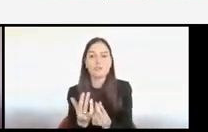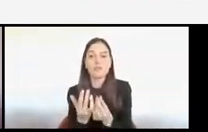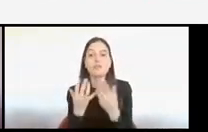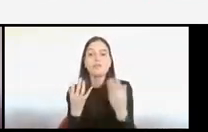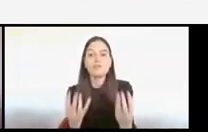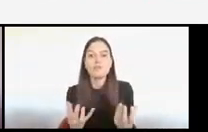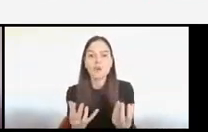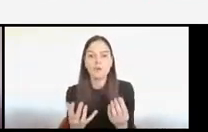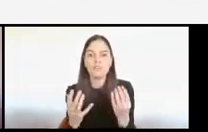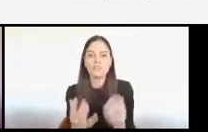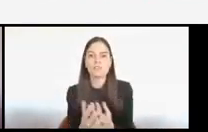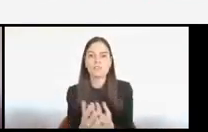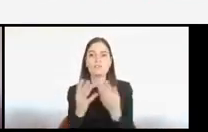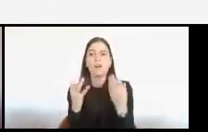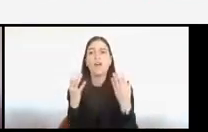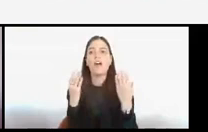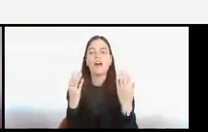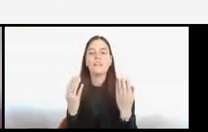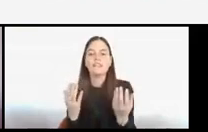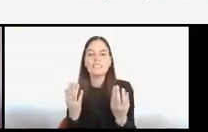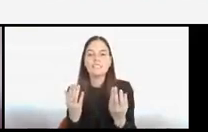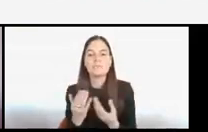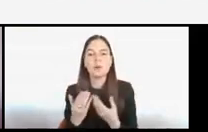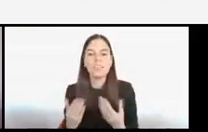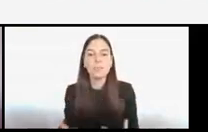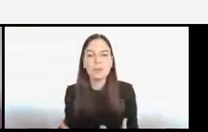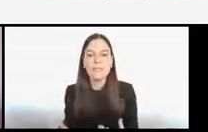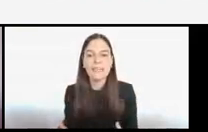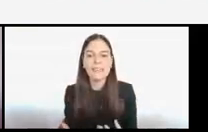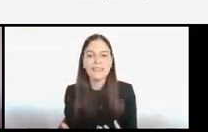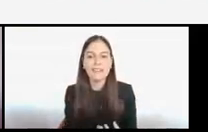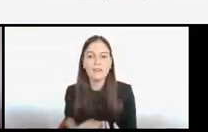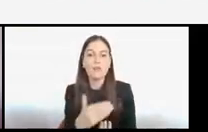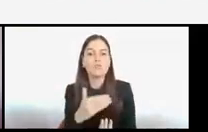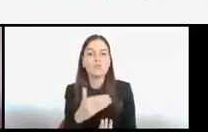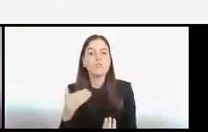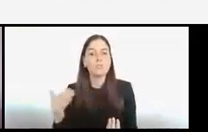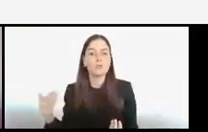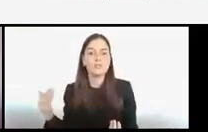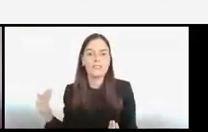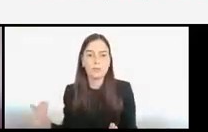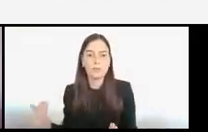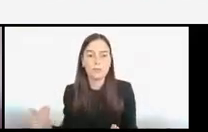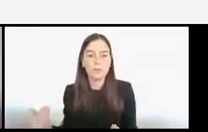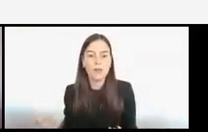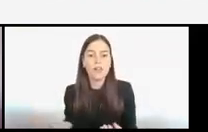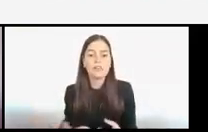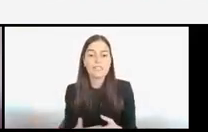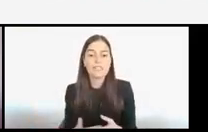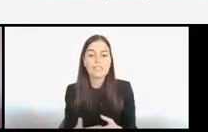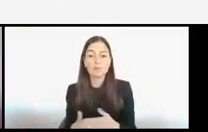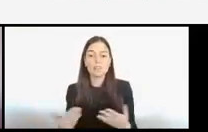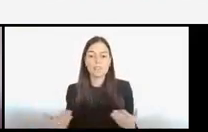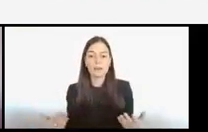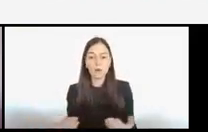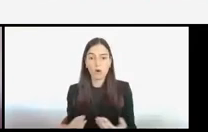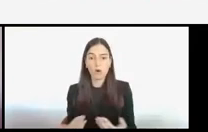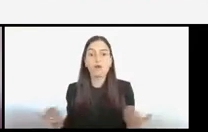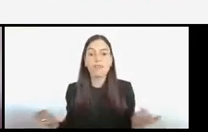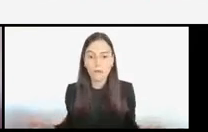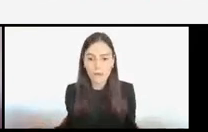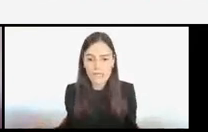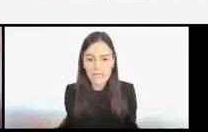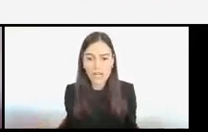enfin, je suis toujours, Vincent, sur un investissement immobilier qui, le temps de mon démembrement, s'est